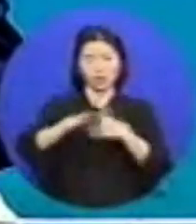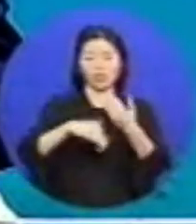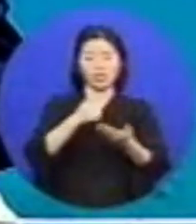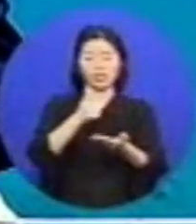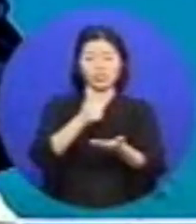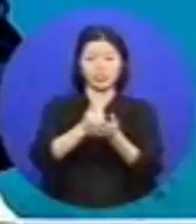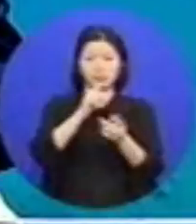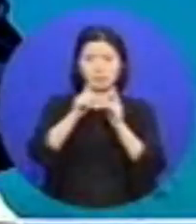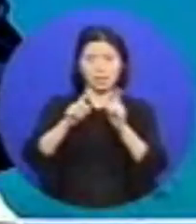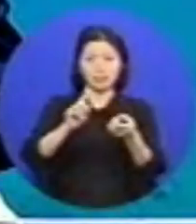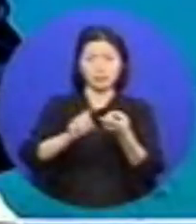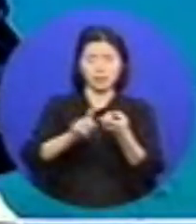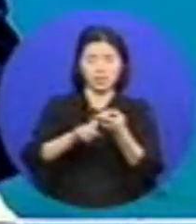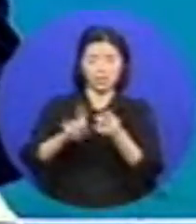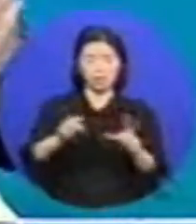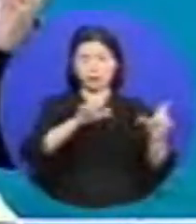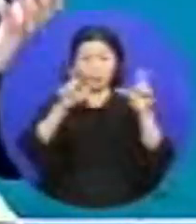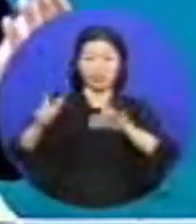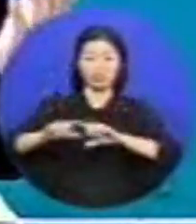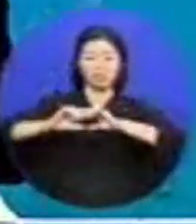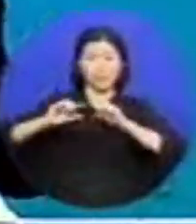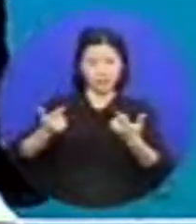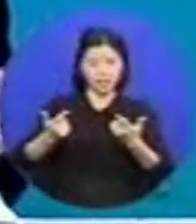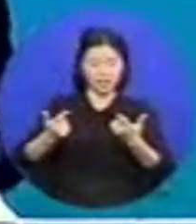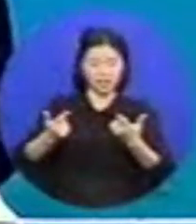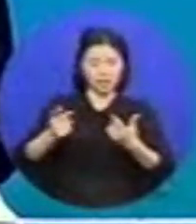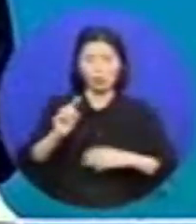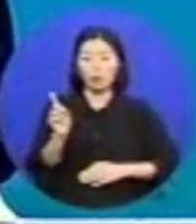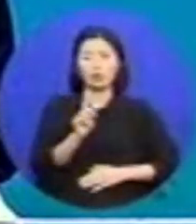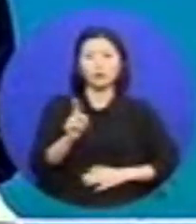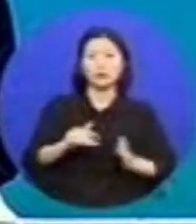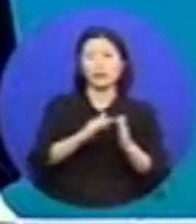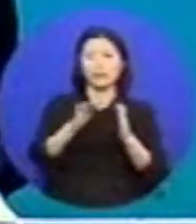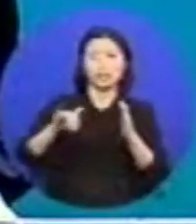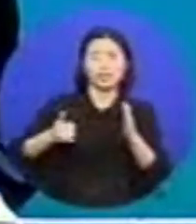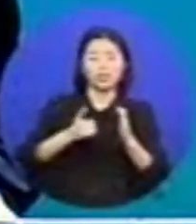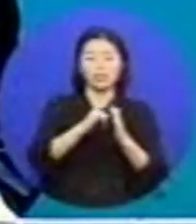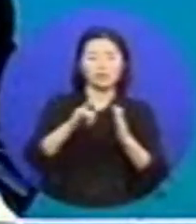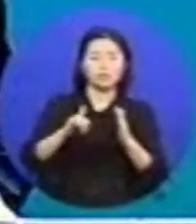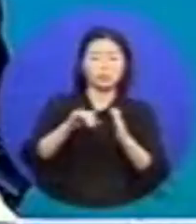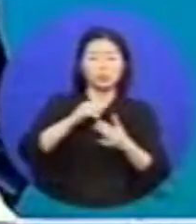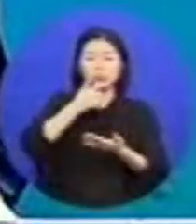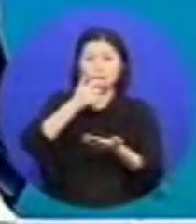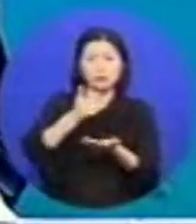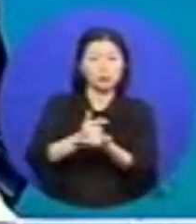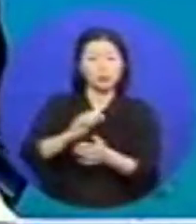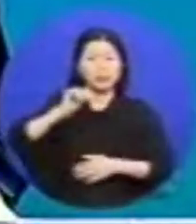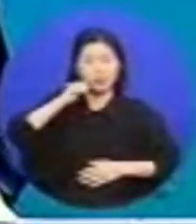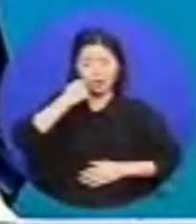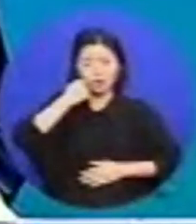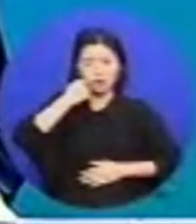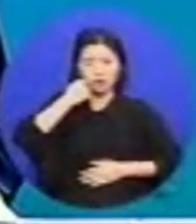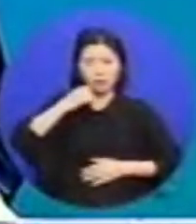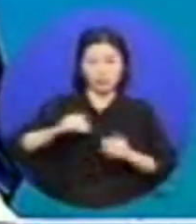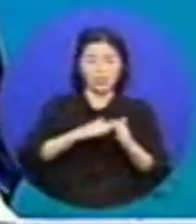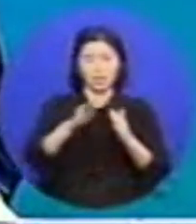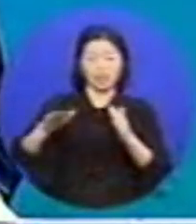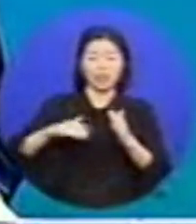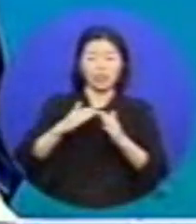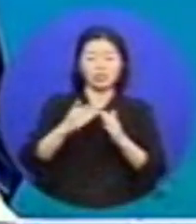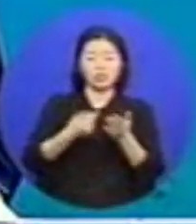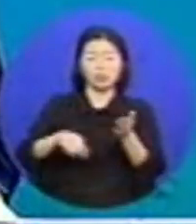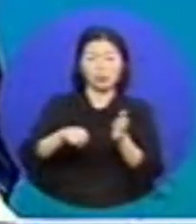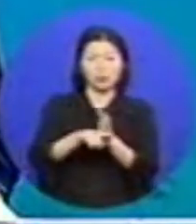안 사는지 어떻게 가족을 속일 수 있나요? 제가 가정에 대해서 설교할 때 제일